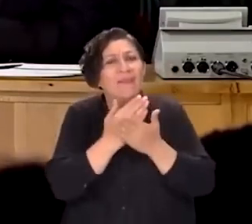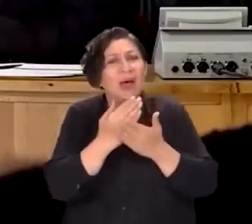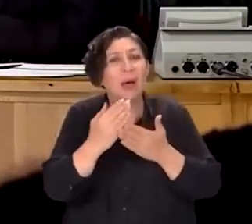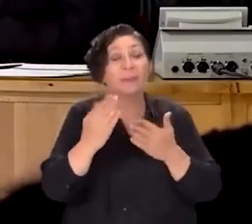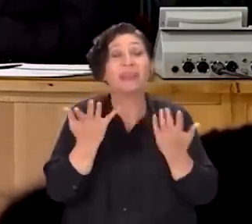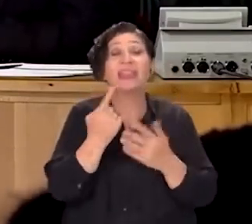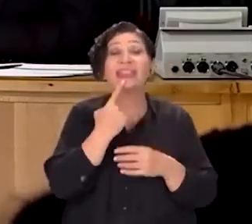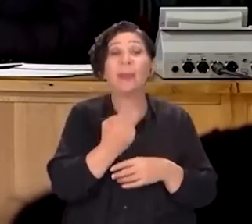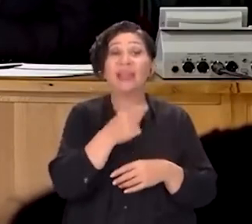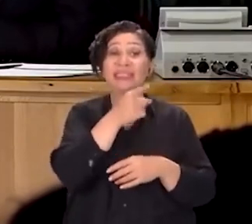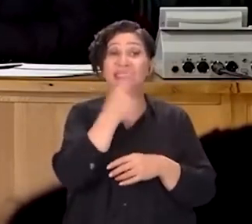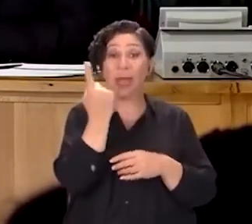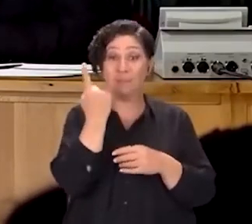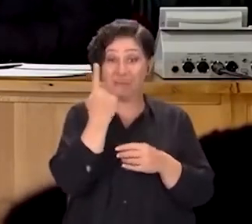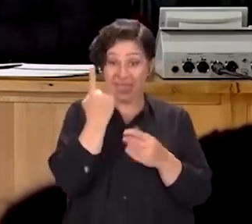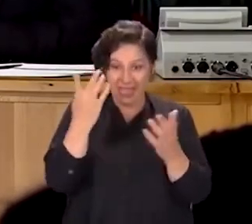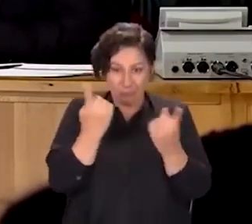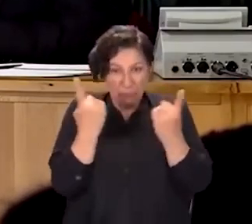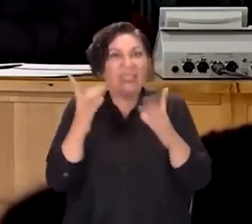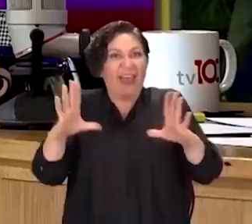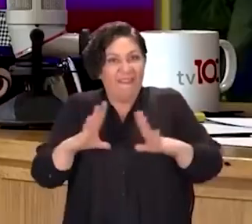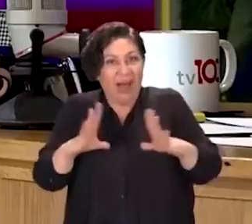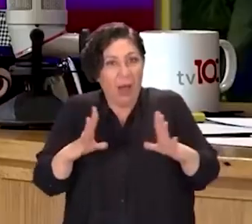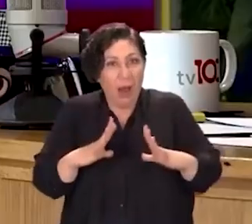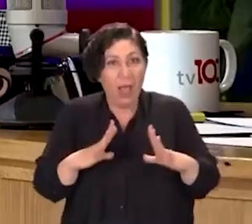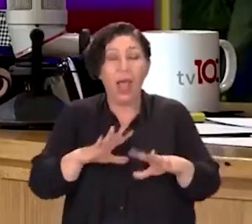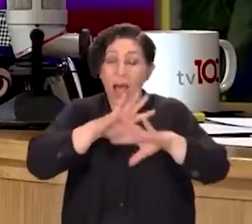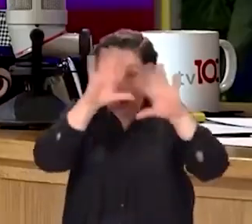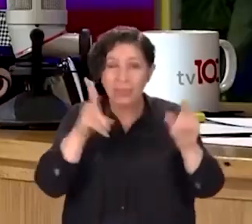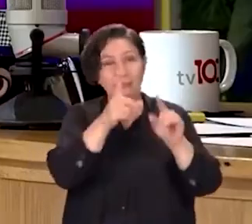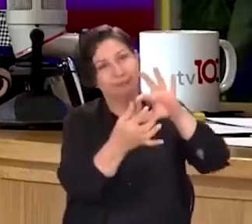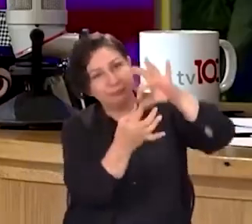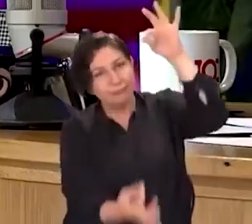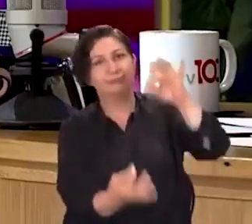ki sende bir jeni var ki, bir şey var ki herkes bu